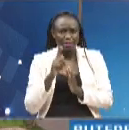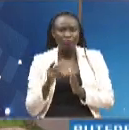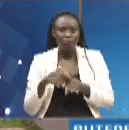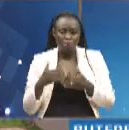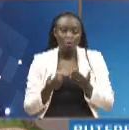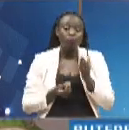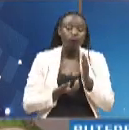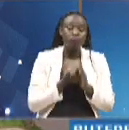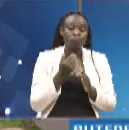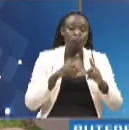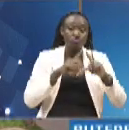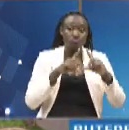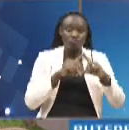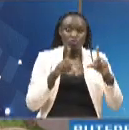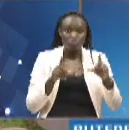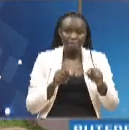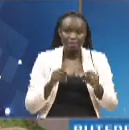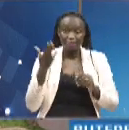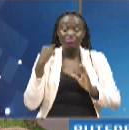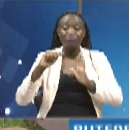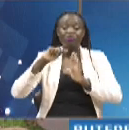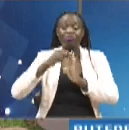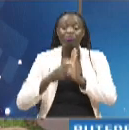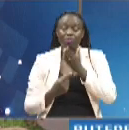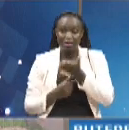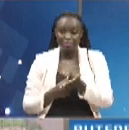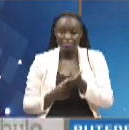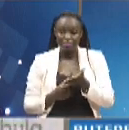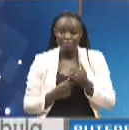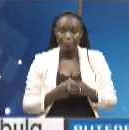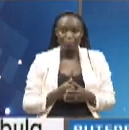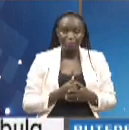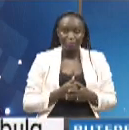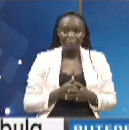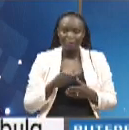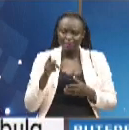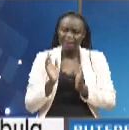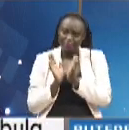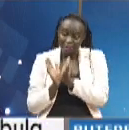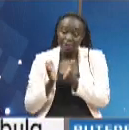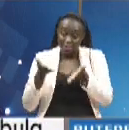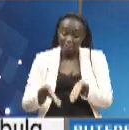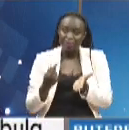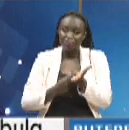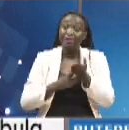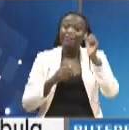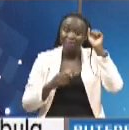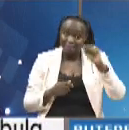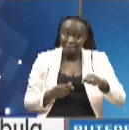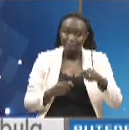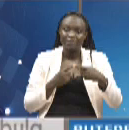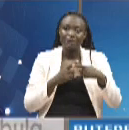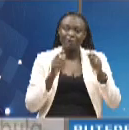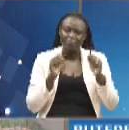guno. Twabateekako akakwakulizo, newankubadde muli kampuni ya Uganda, kampuni yaffe, naye mulina